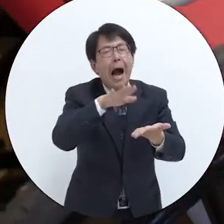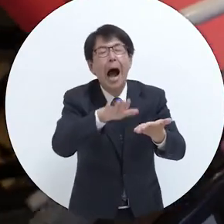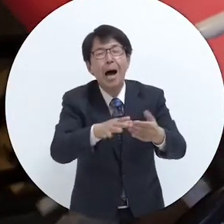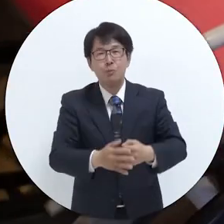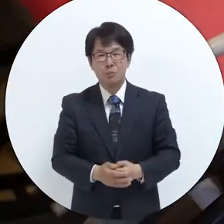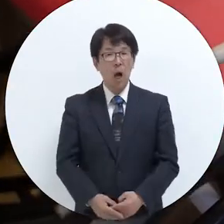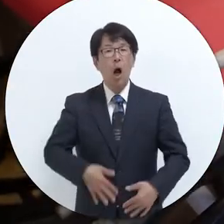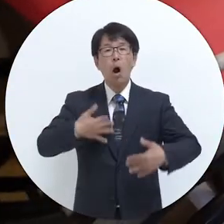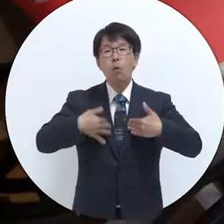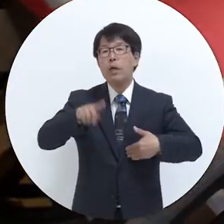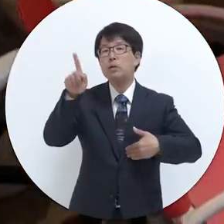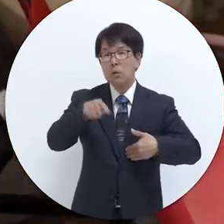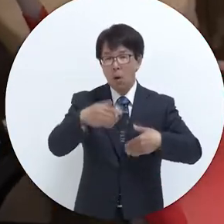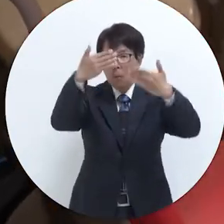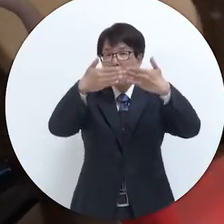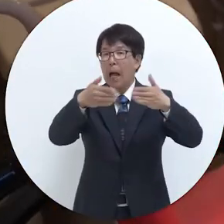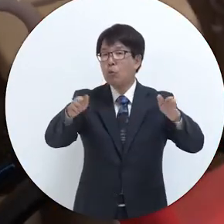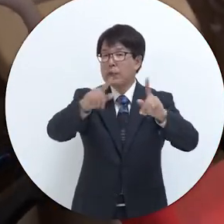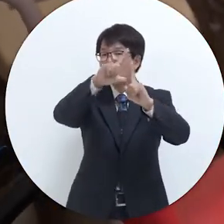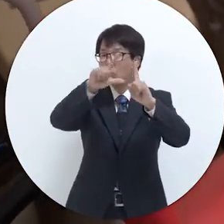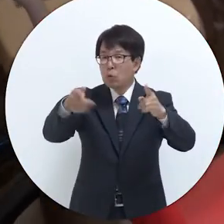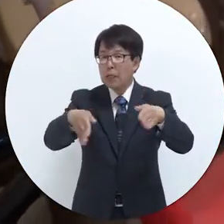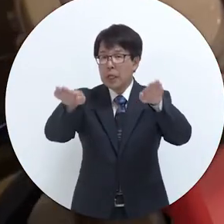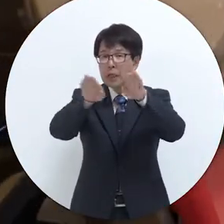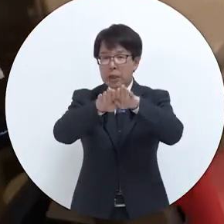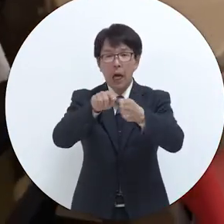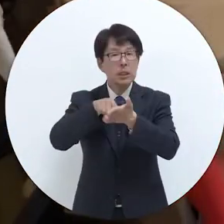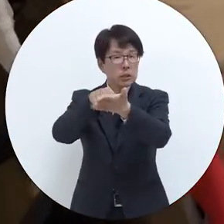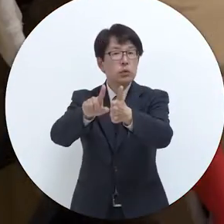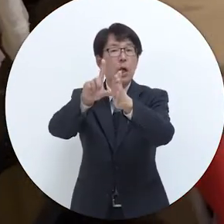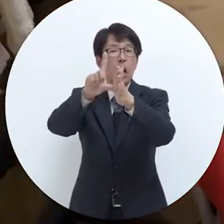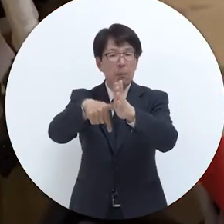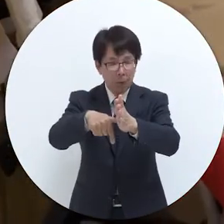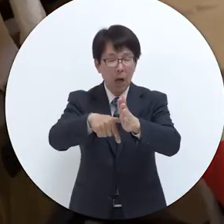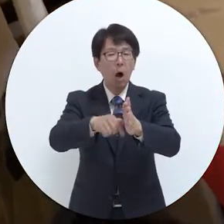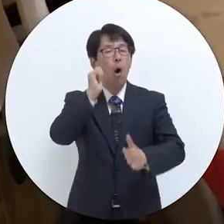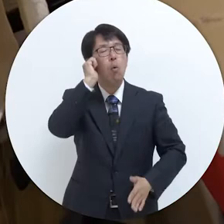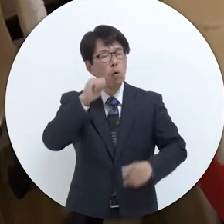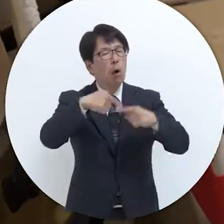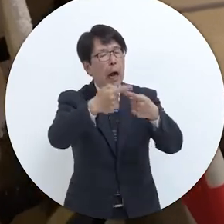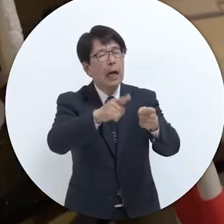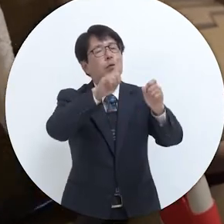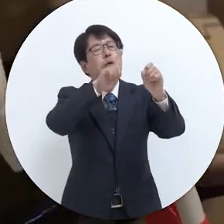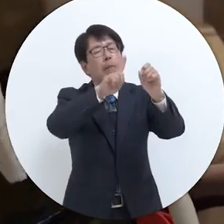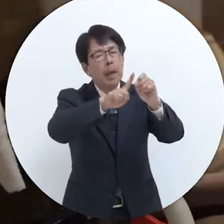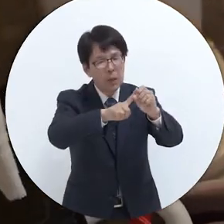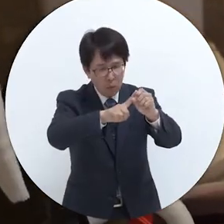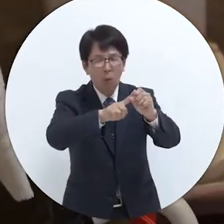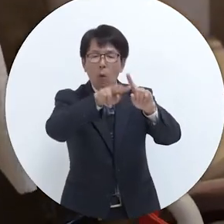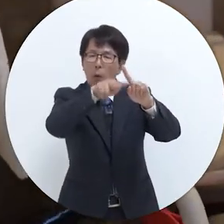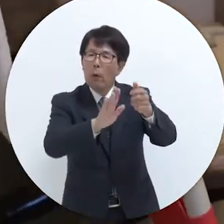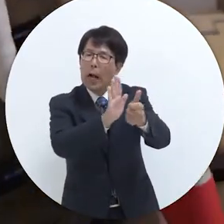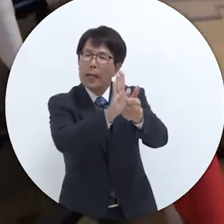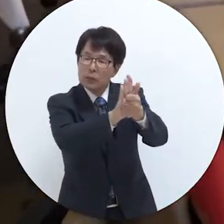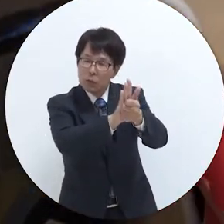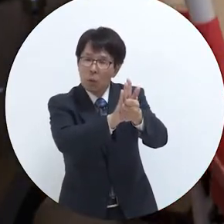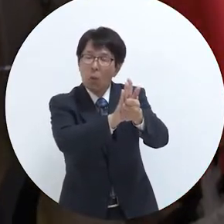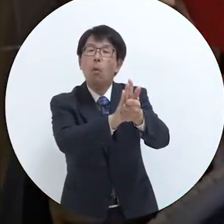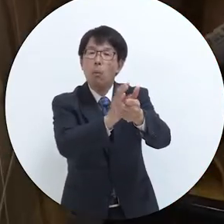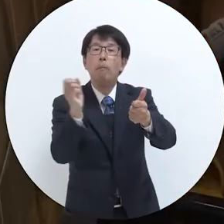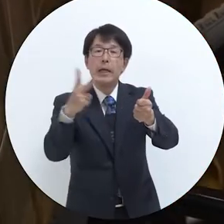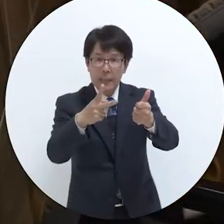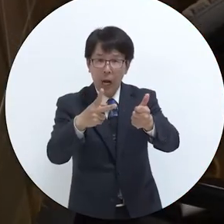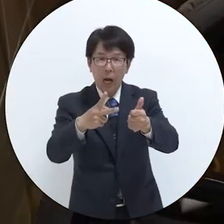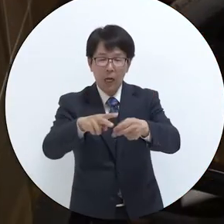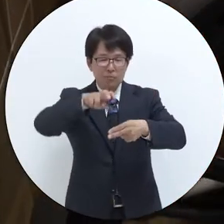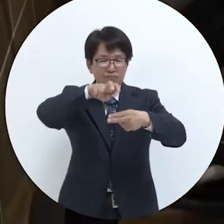で嬉野のバリアフリーツアーセンターさんからですね、入浴会場のお手伝いや、このような、グッズまで